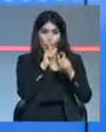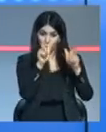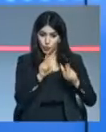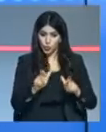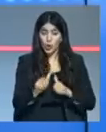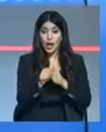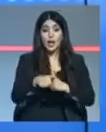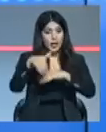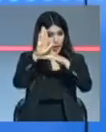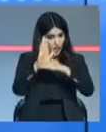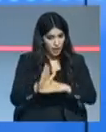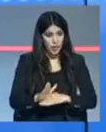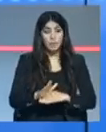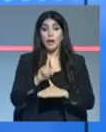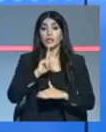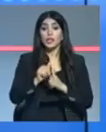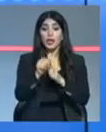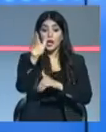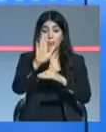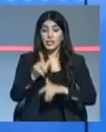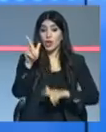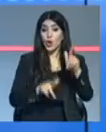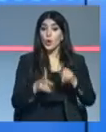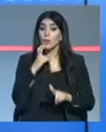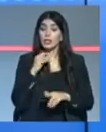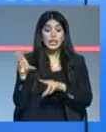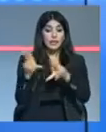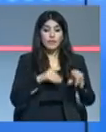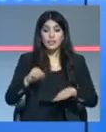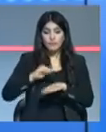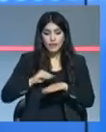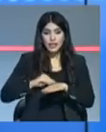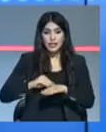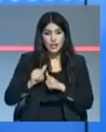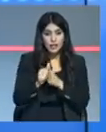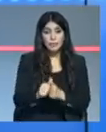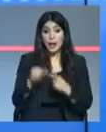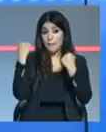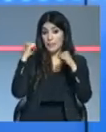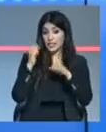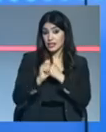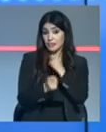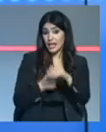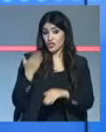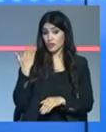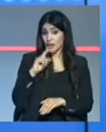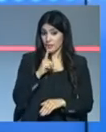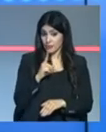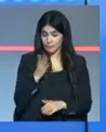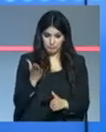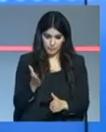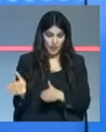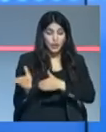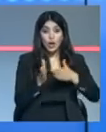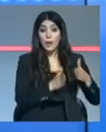حفظ النظام في ضمان امن المواطن وفي تاثير تلك ال ال اه المسيره لكن بمرور الوقت فمعناها ال